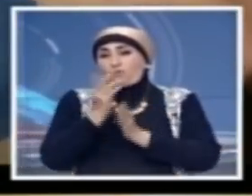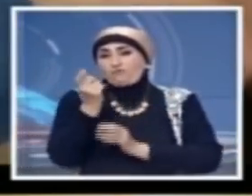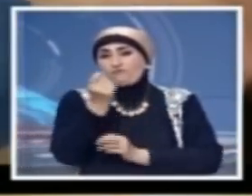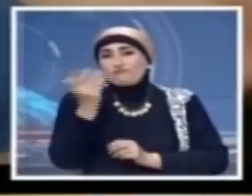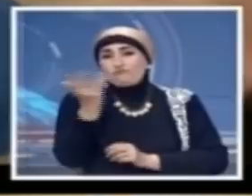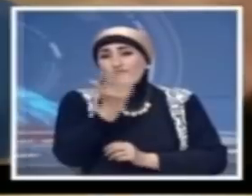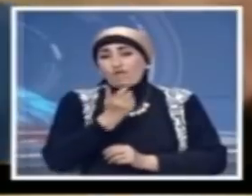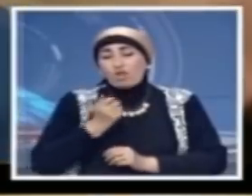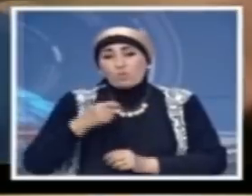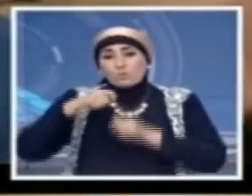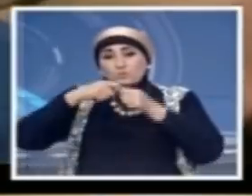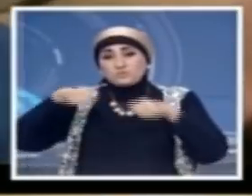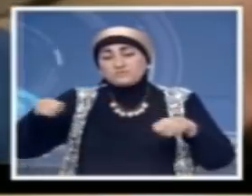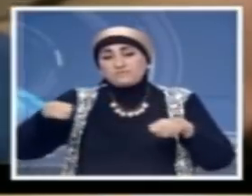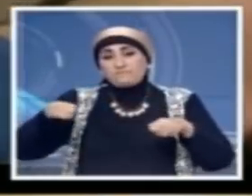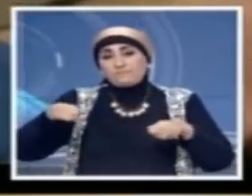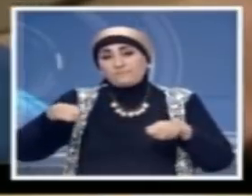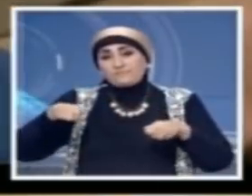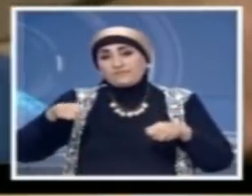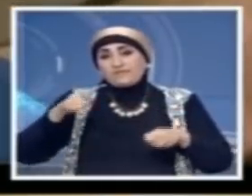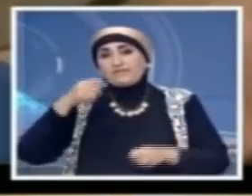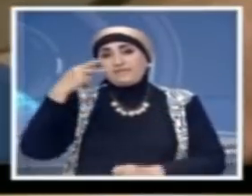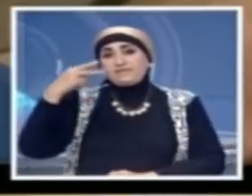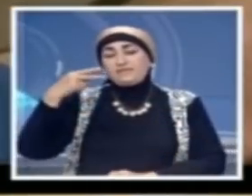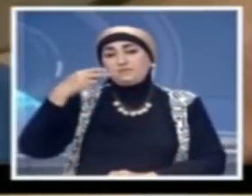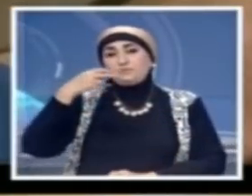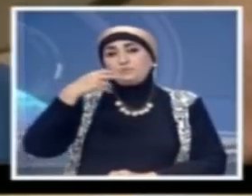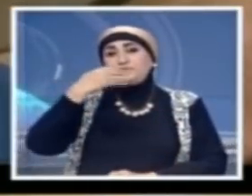في هذه القضايا بلغت